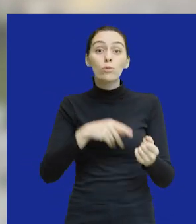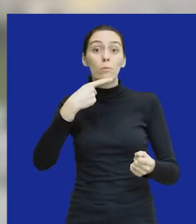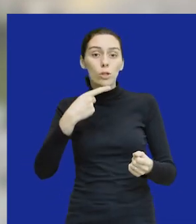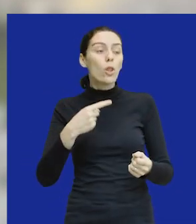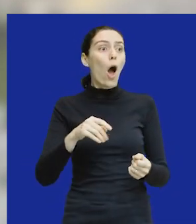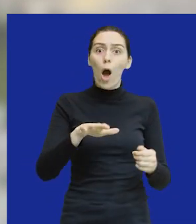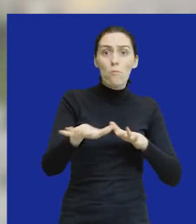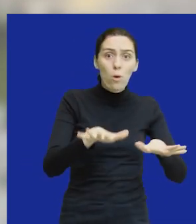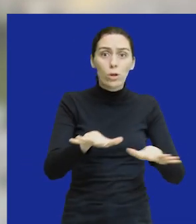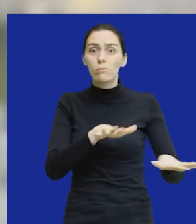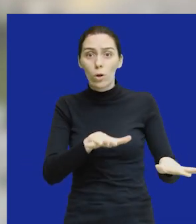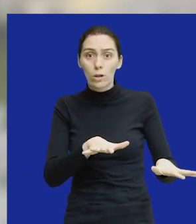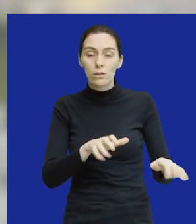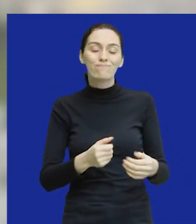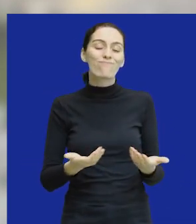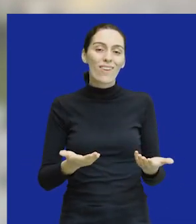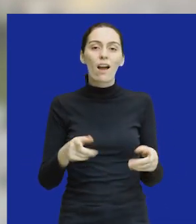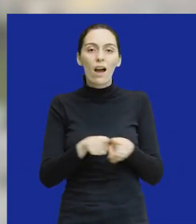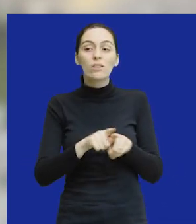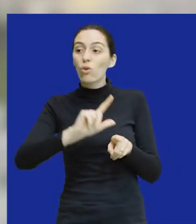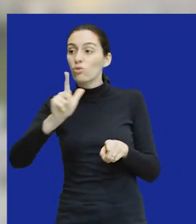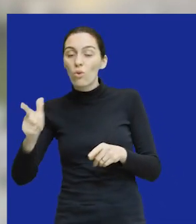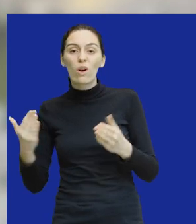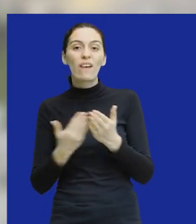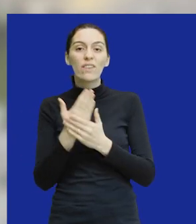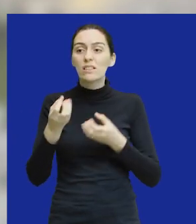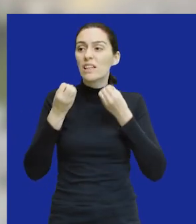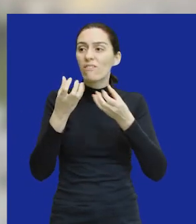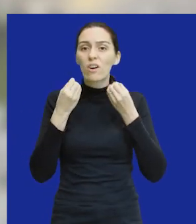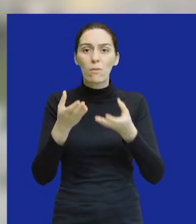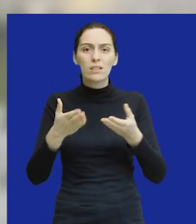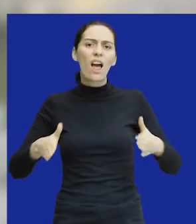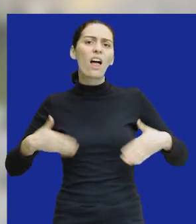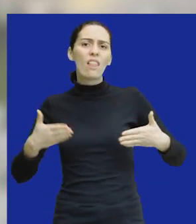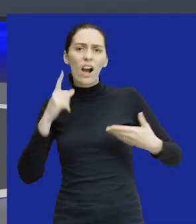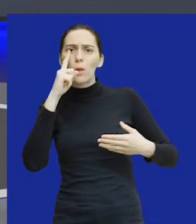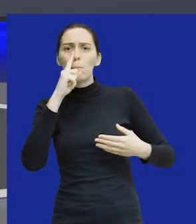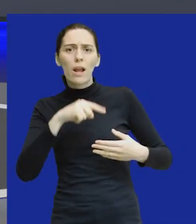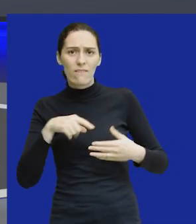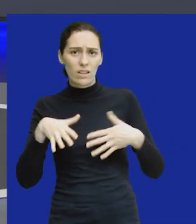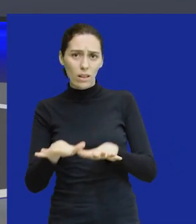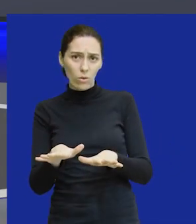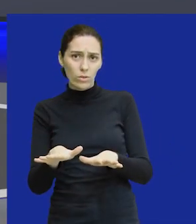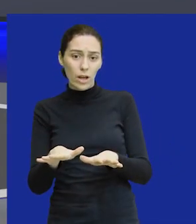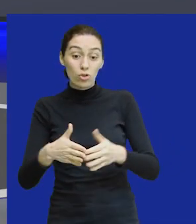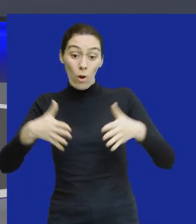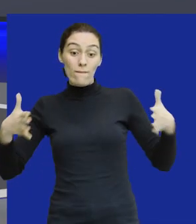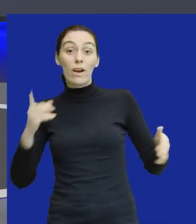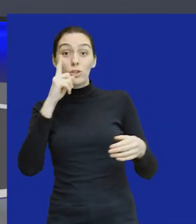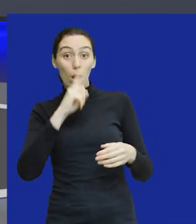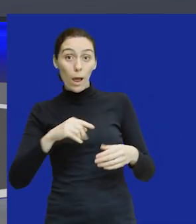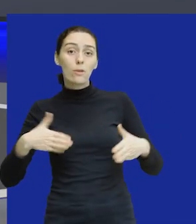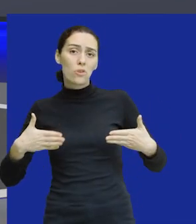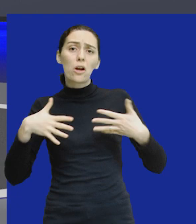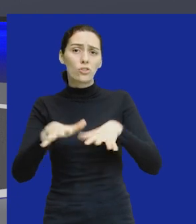tome. Tako i u svim drugim vijestima, informacijama i vrlo lako ljude zavarati, što je veća laž, lakše će ljudi u